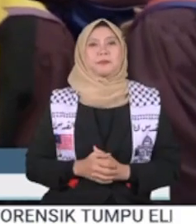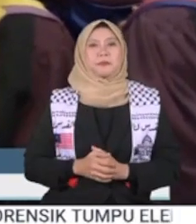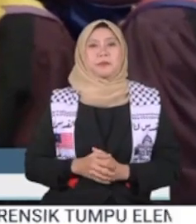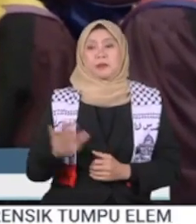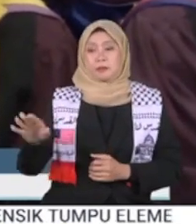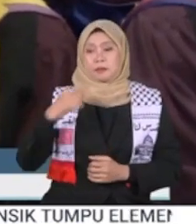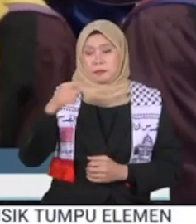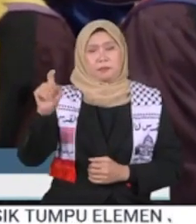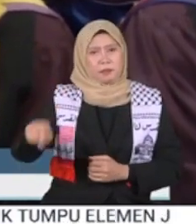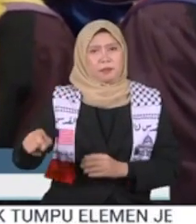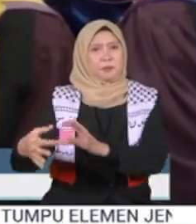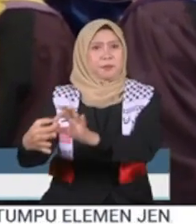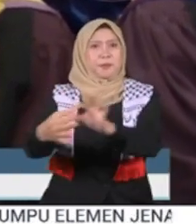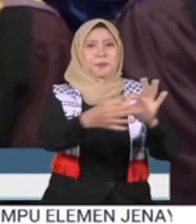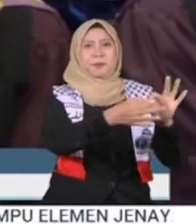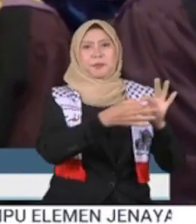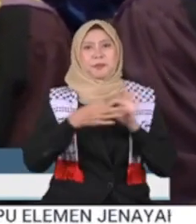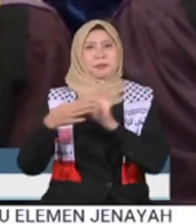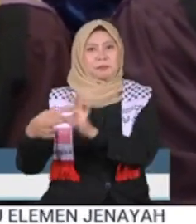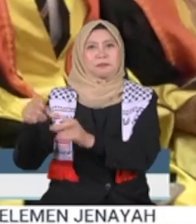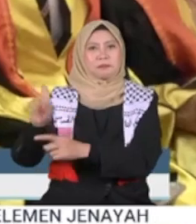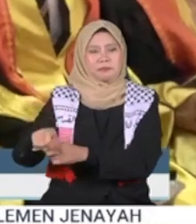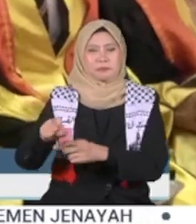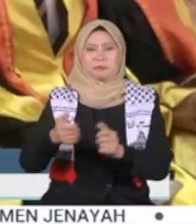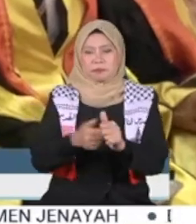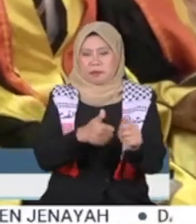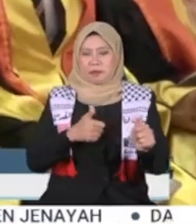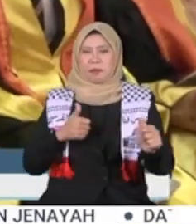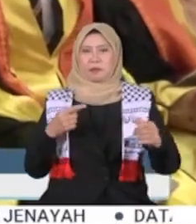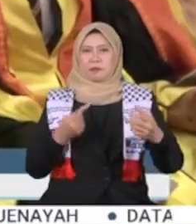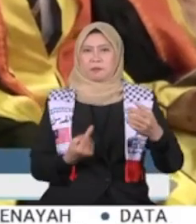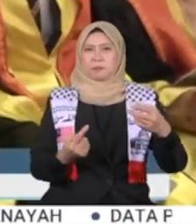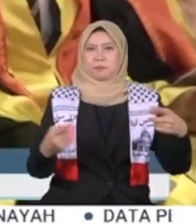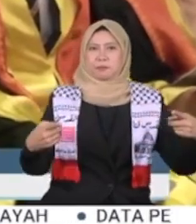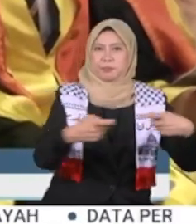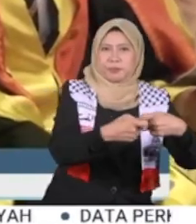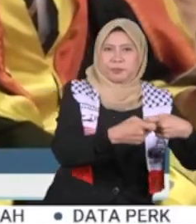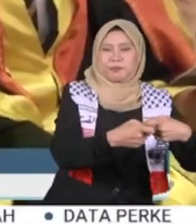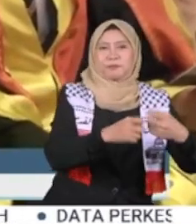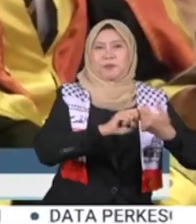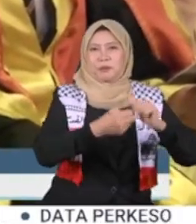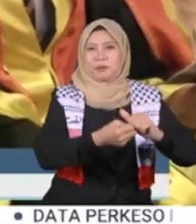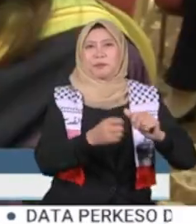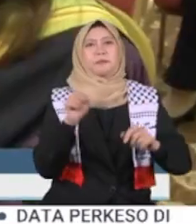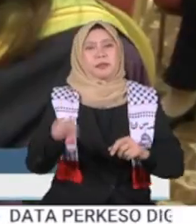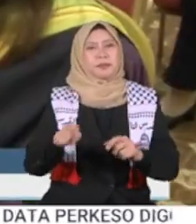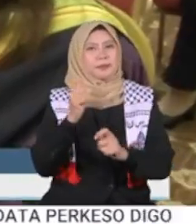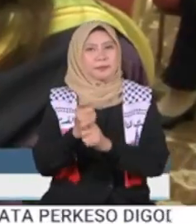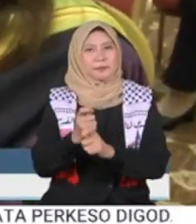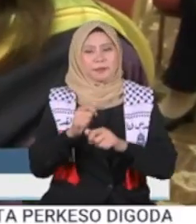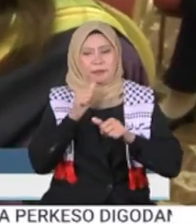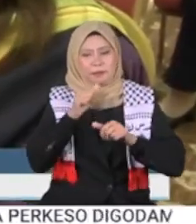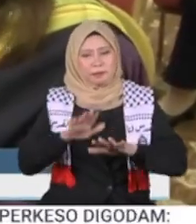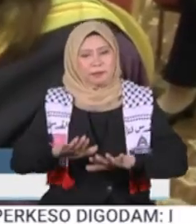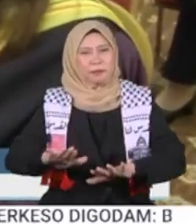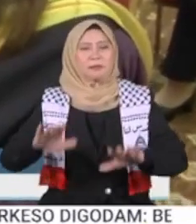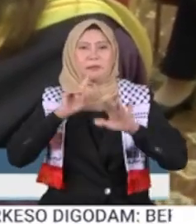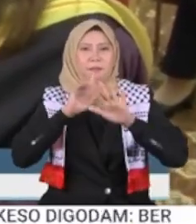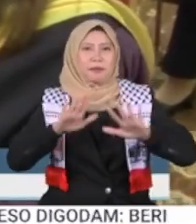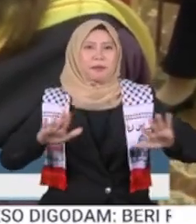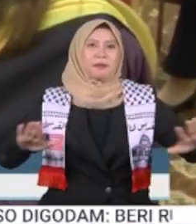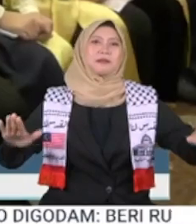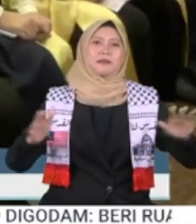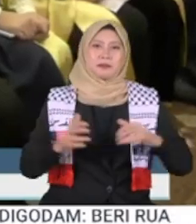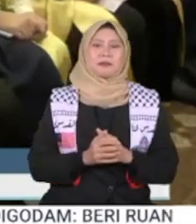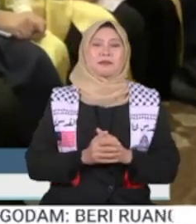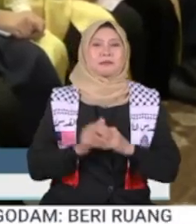katanya perlu berganding bahu menghindarkan diri dari konflik untuk mengekalkan perpaduan Kabil keamanan dan keharmonian